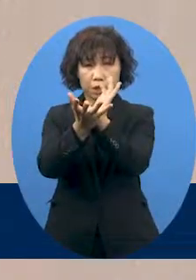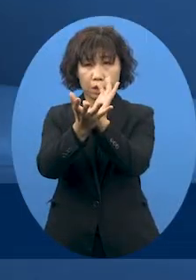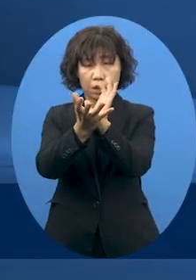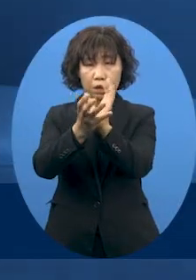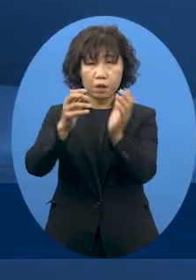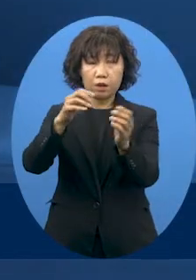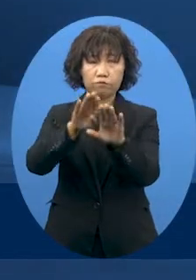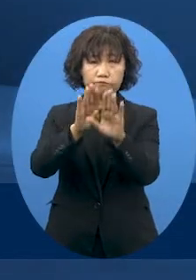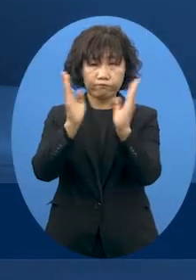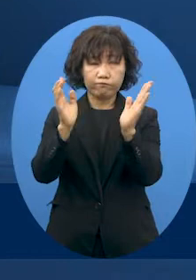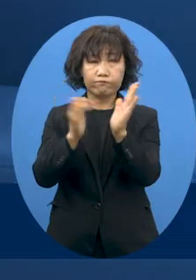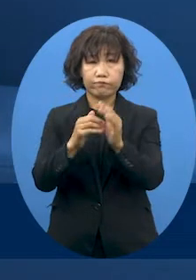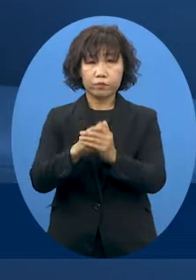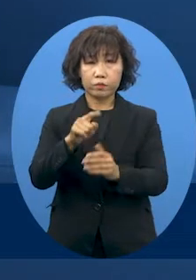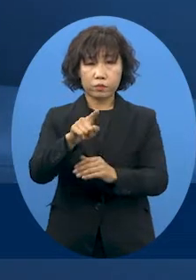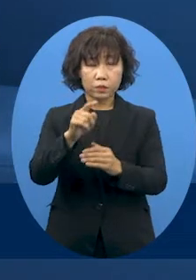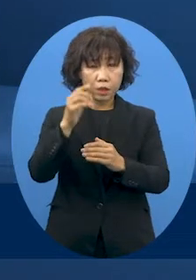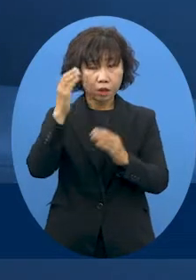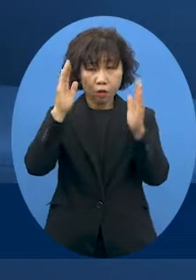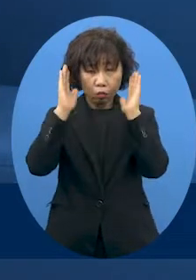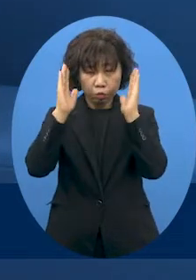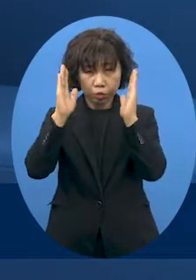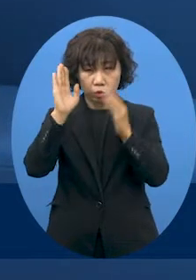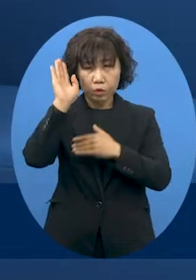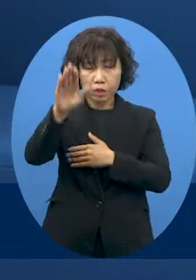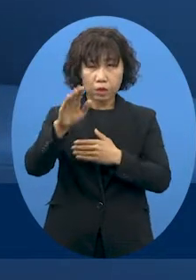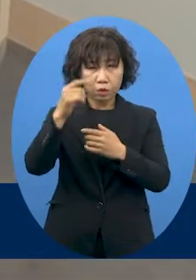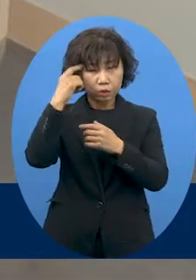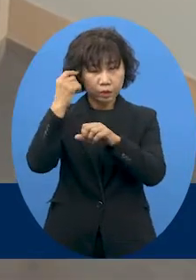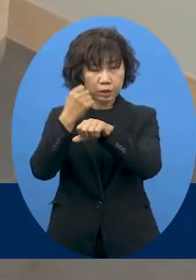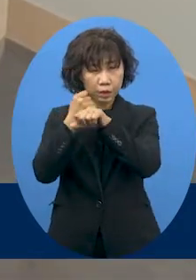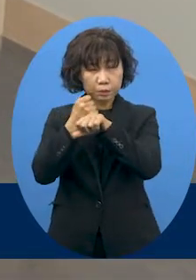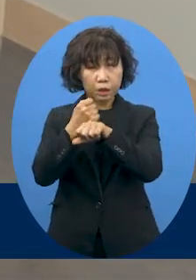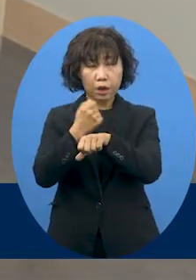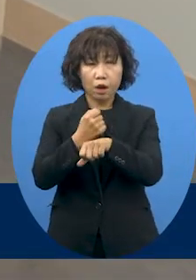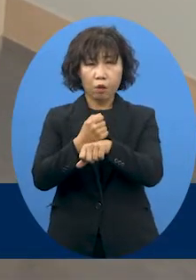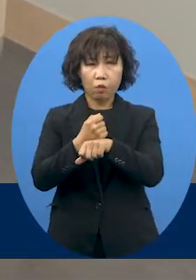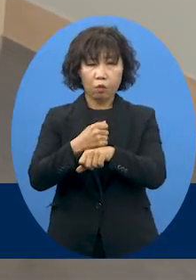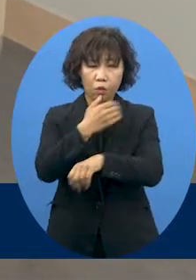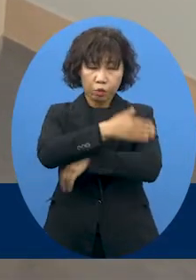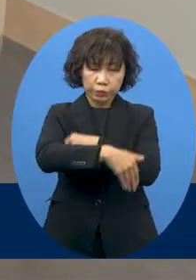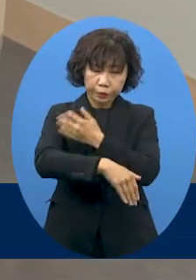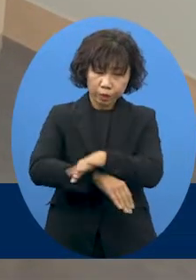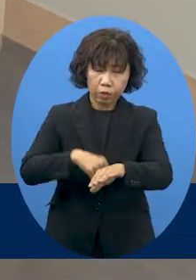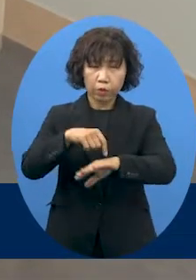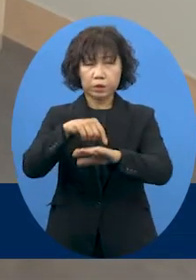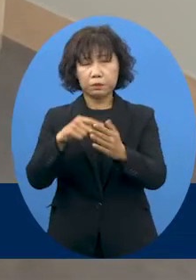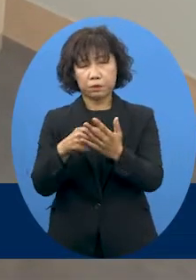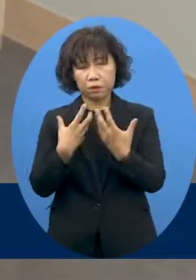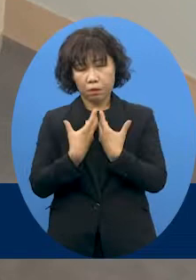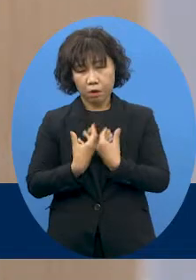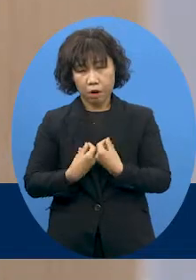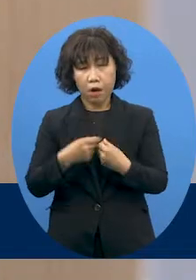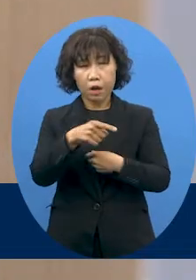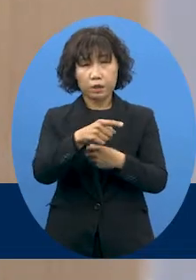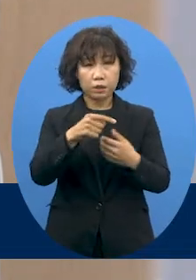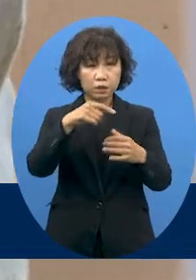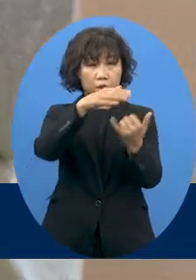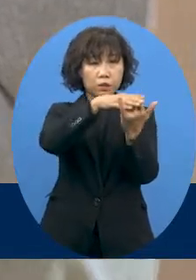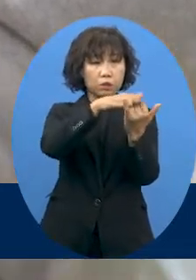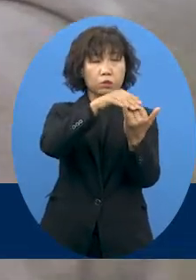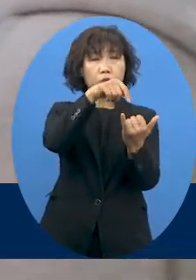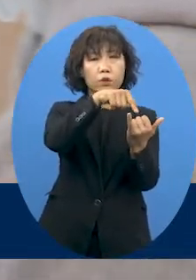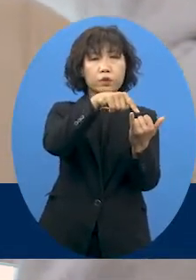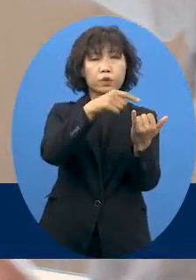했습니다 학업 중단 으로 진로 탐색과 자기 개발의 어려움 심리적 정서적 소외 를 느끼는 학교밖